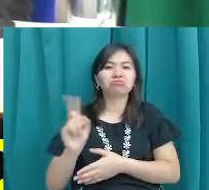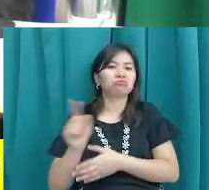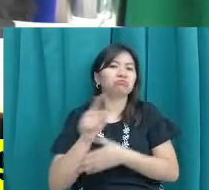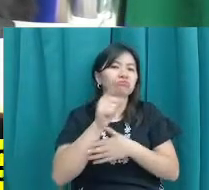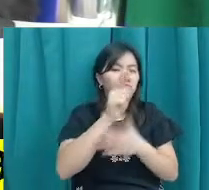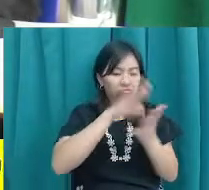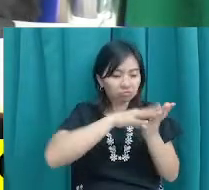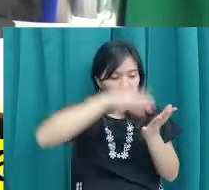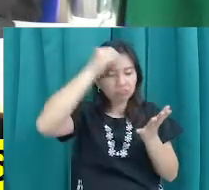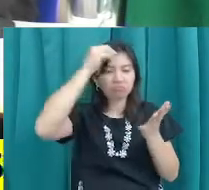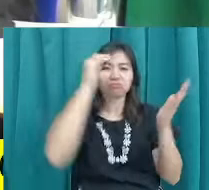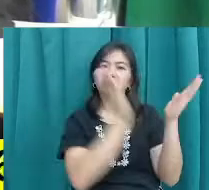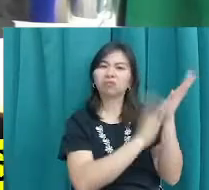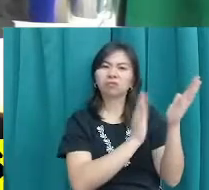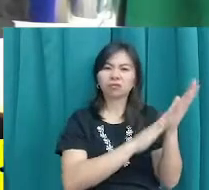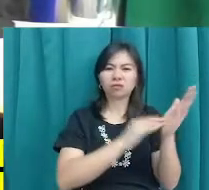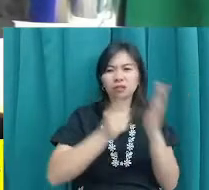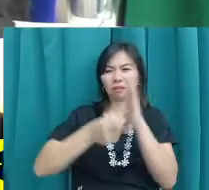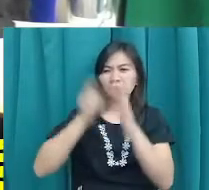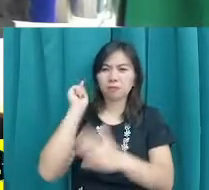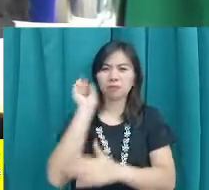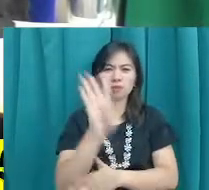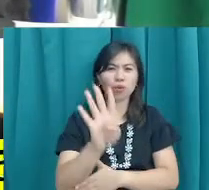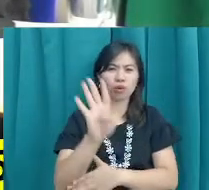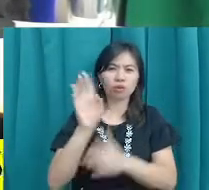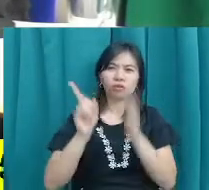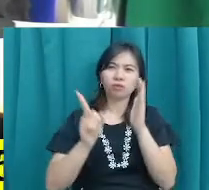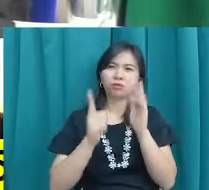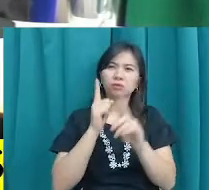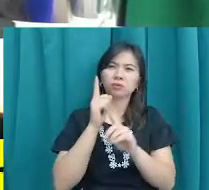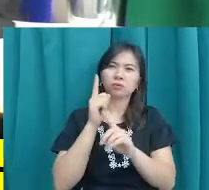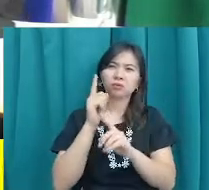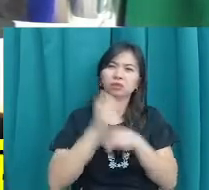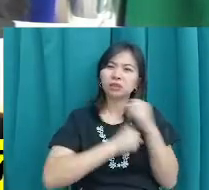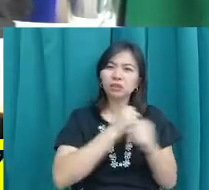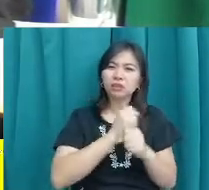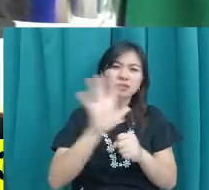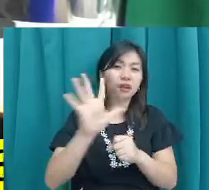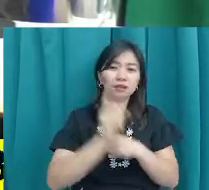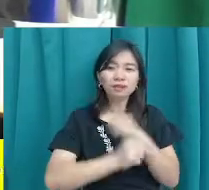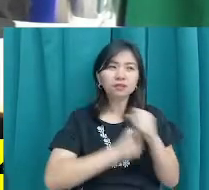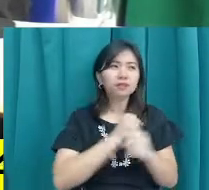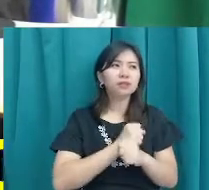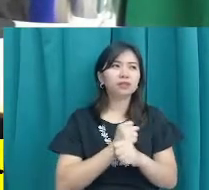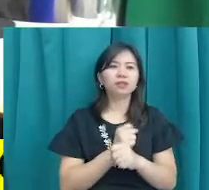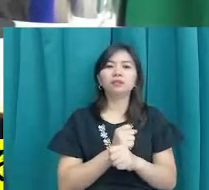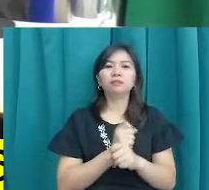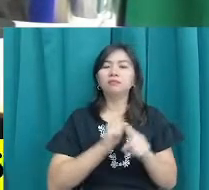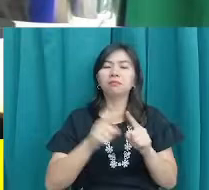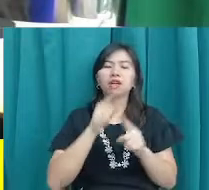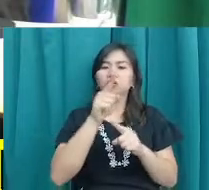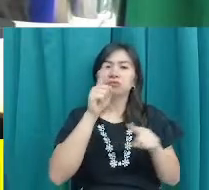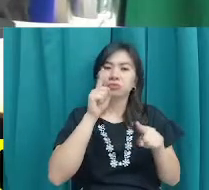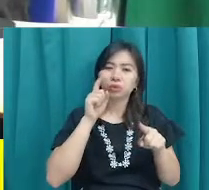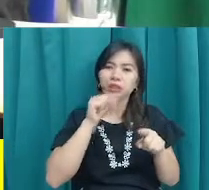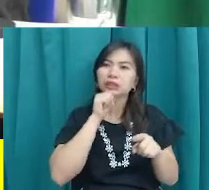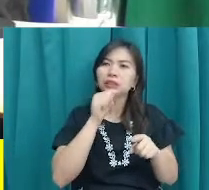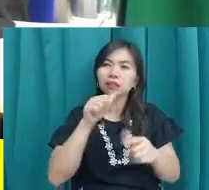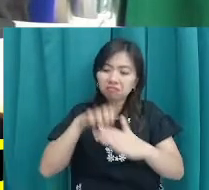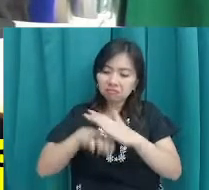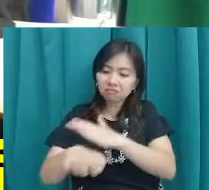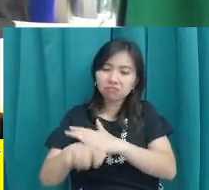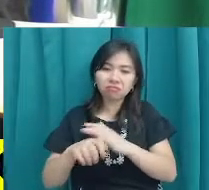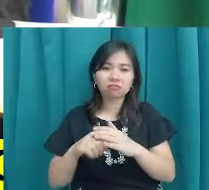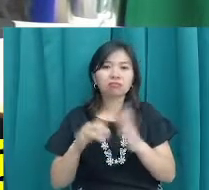4 years, minsan may 5 years pa. Sipin mo, gumastos ka lahat-lahat. Di rin pala yun ang mapapasukan mo. Di ba? Imaginin mo